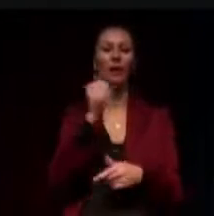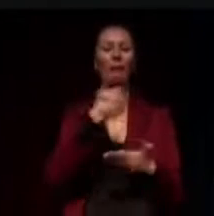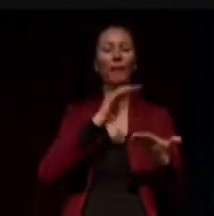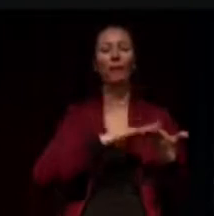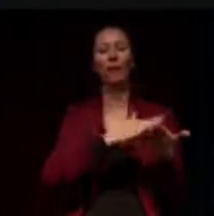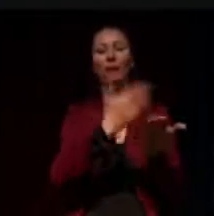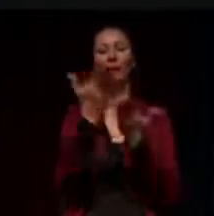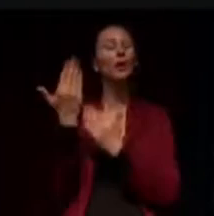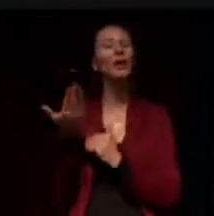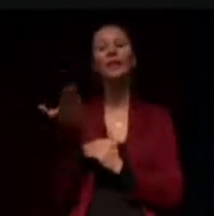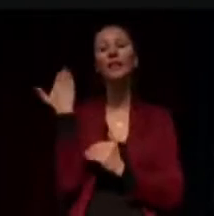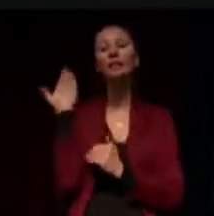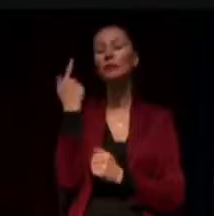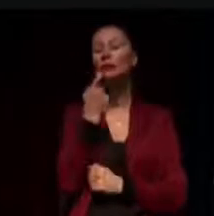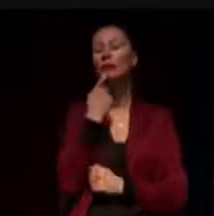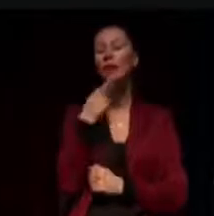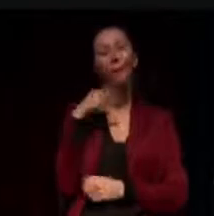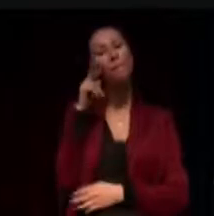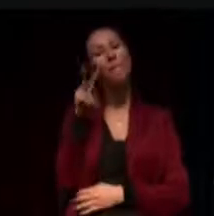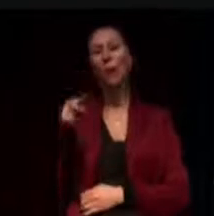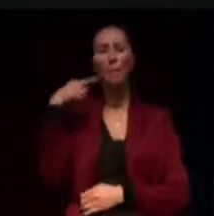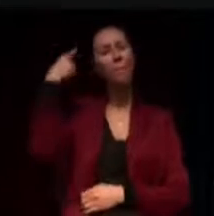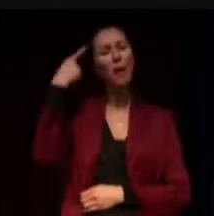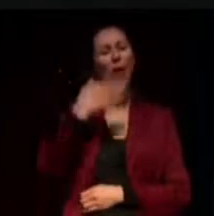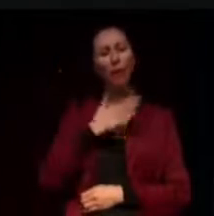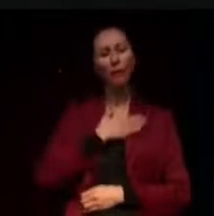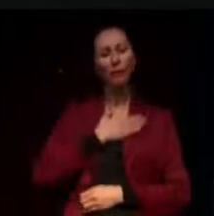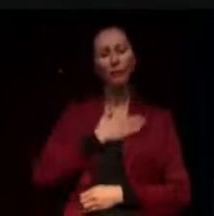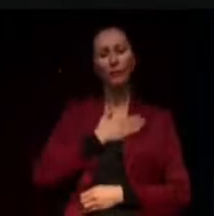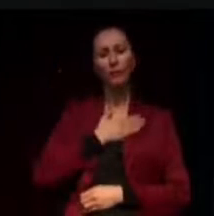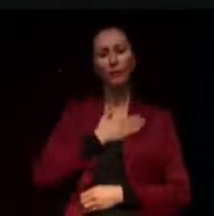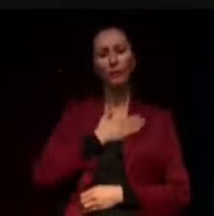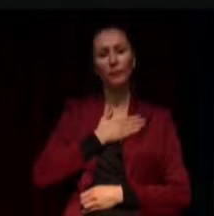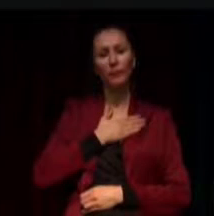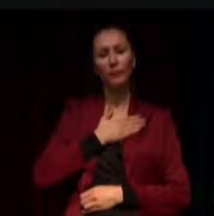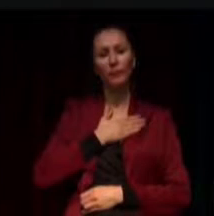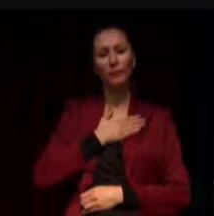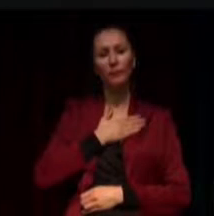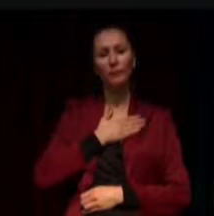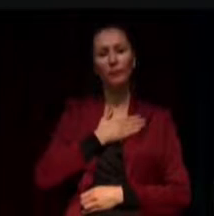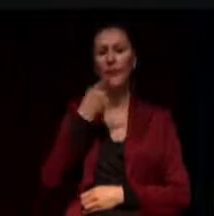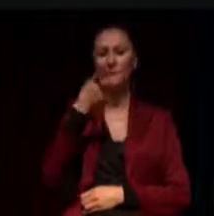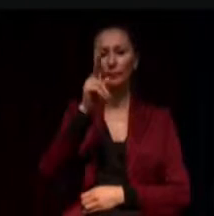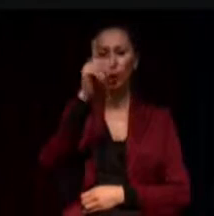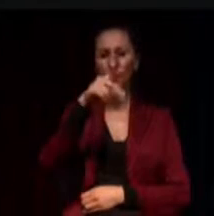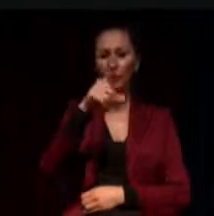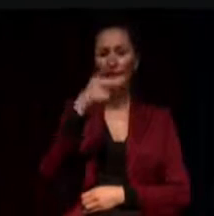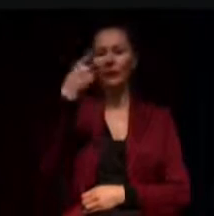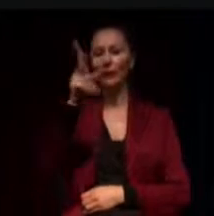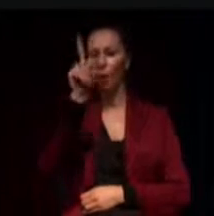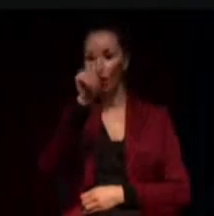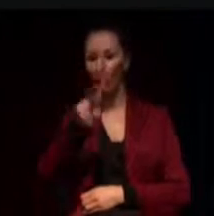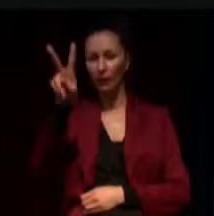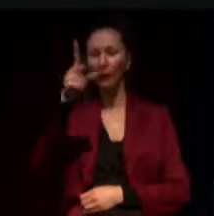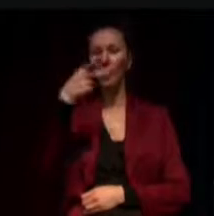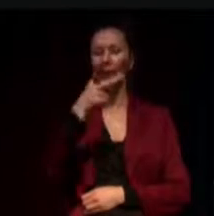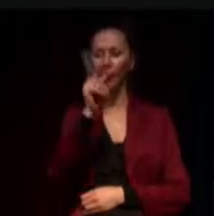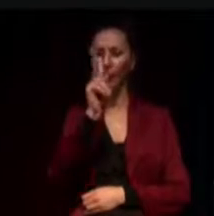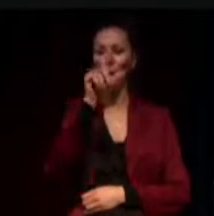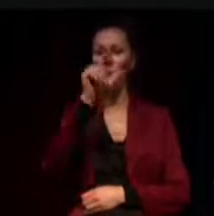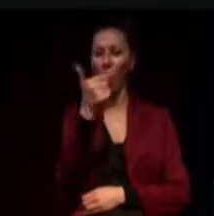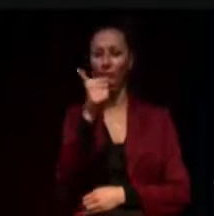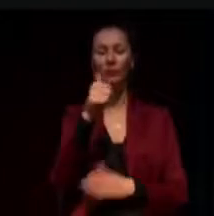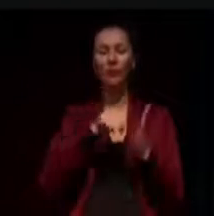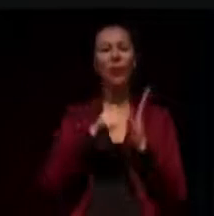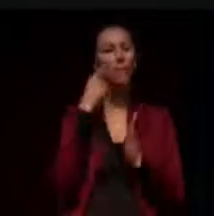Geçmiş yıllara baktım, merak ettim geçmiş yıllara baktım. 2018, 2017, 2016 gibi